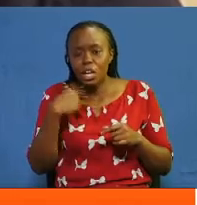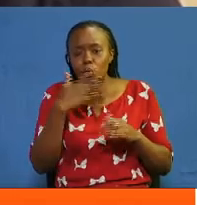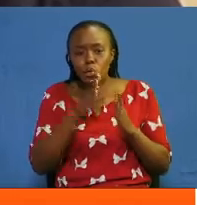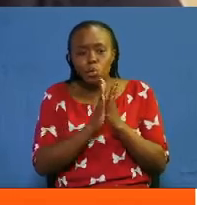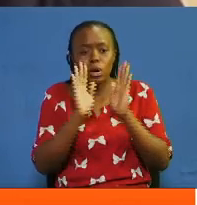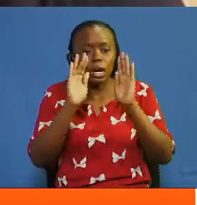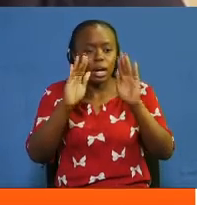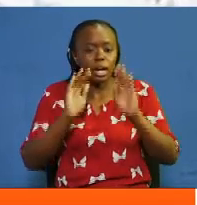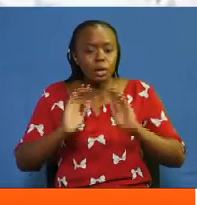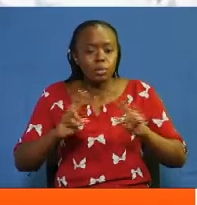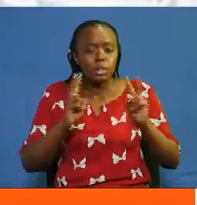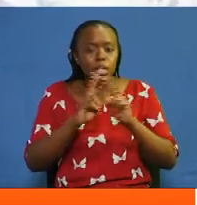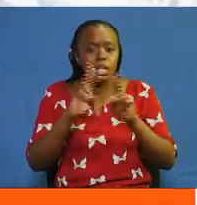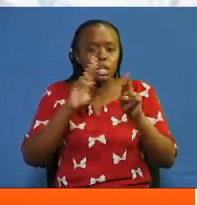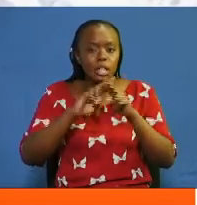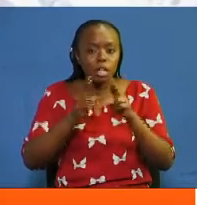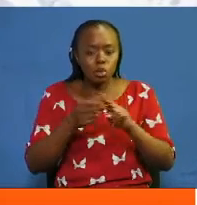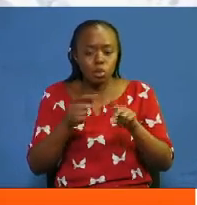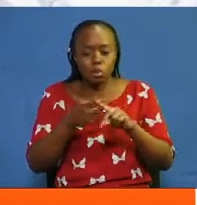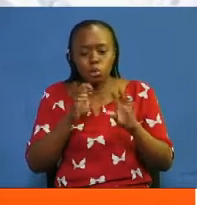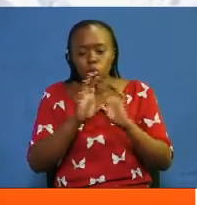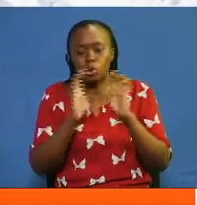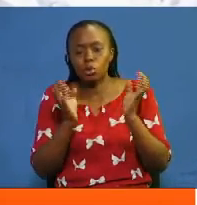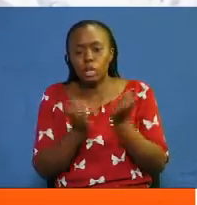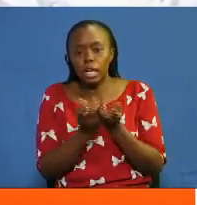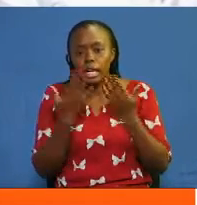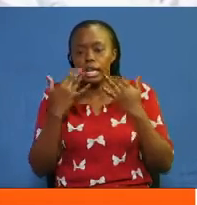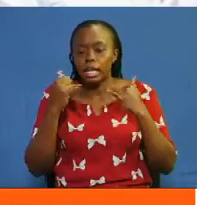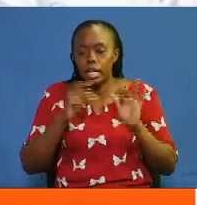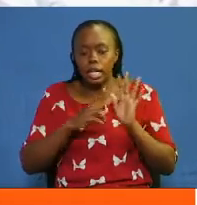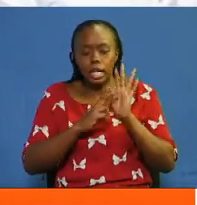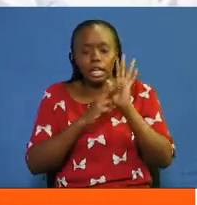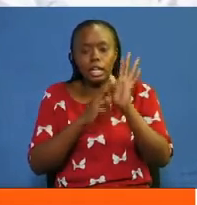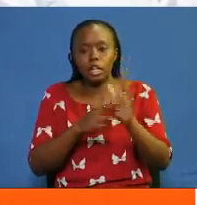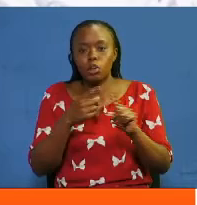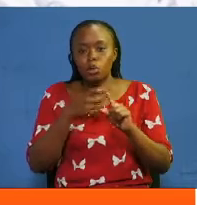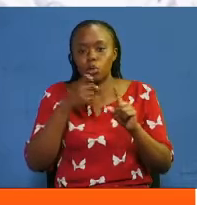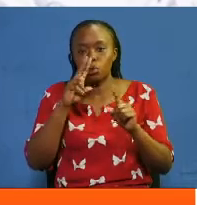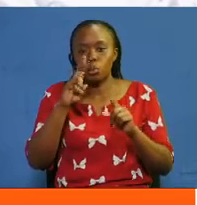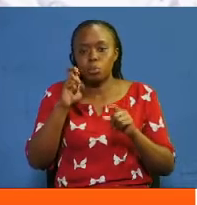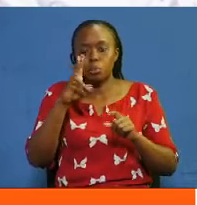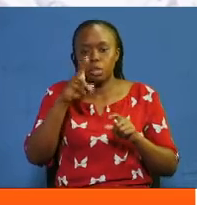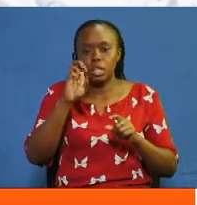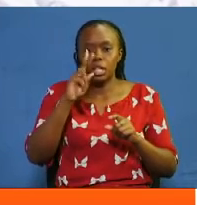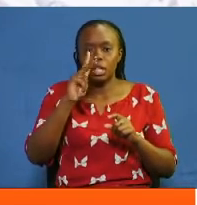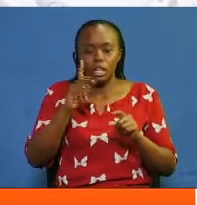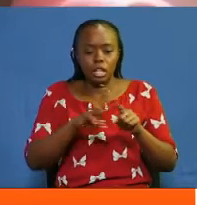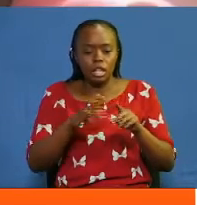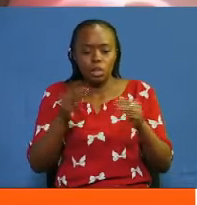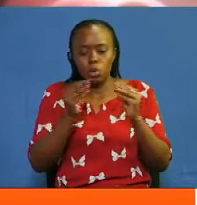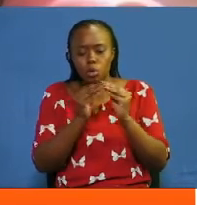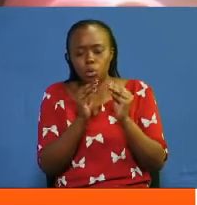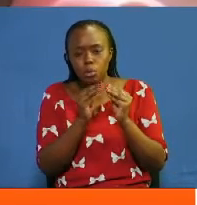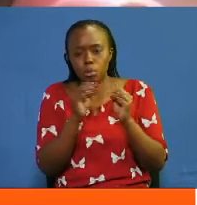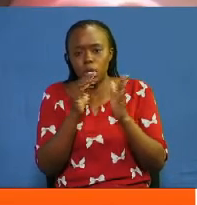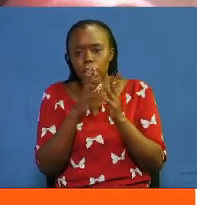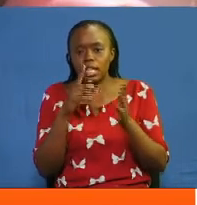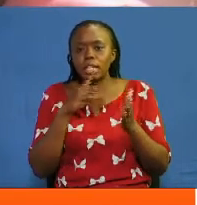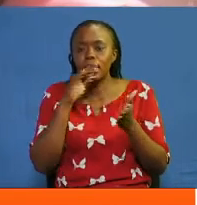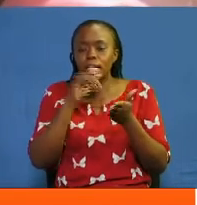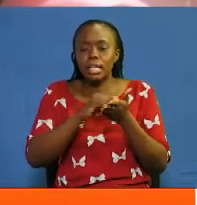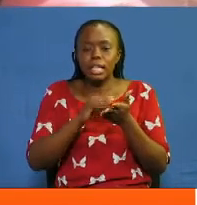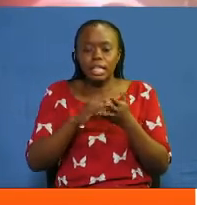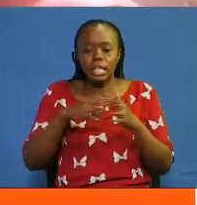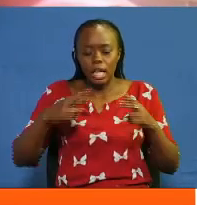jukumu kubwa katika kusitiri itikadi za jamii. Wawakilishi wadi wa kaunti ya Narok waliohudhuria kongamano hilo walisema kuwa kaunti ya